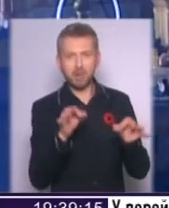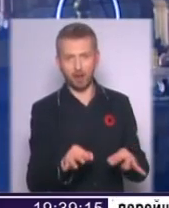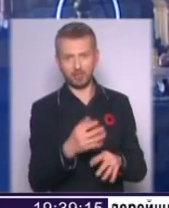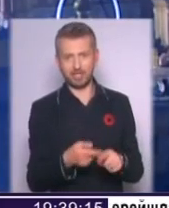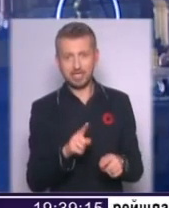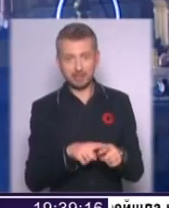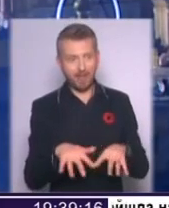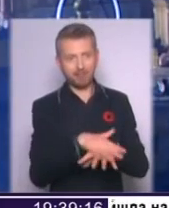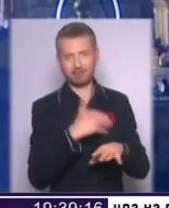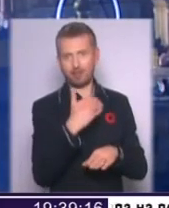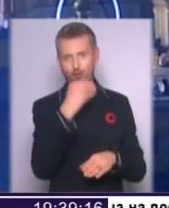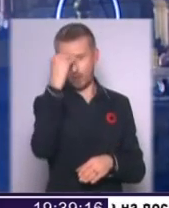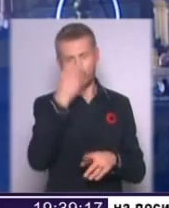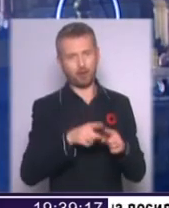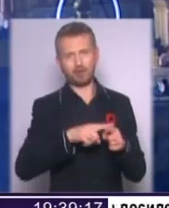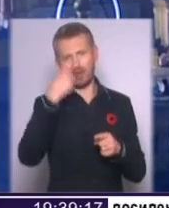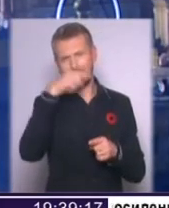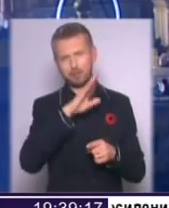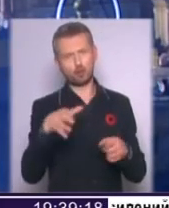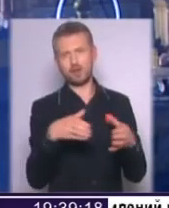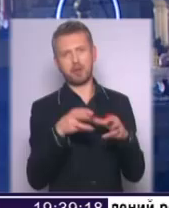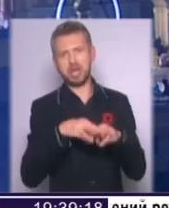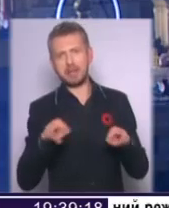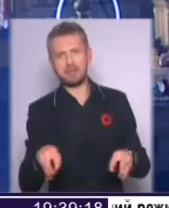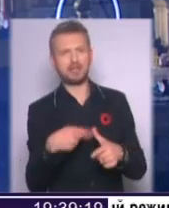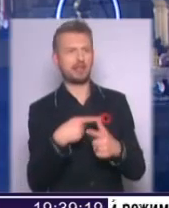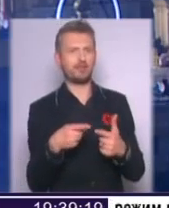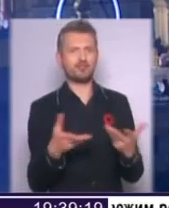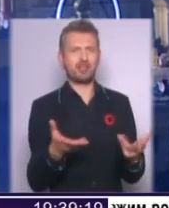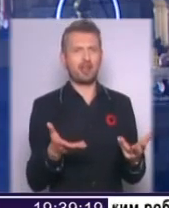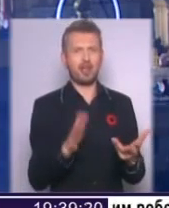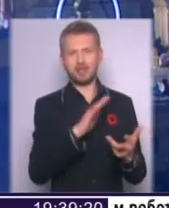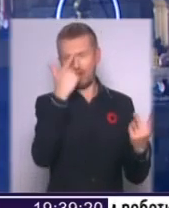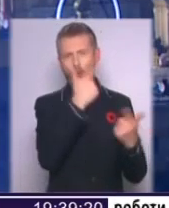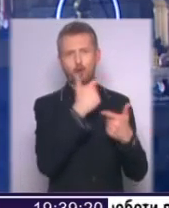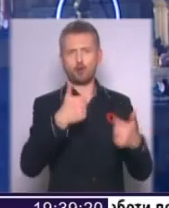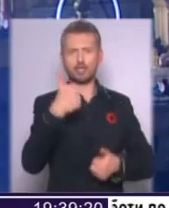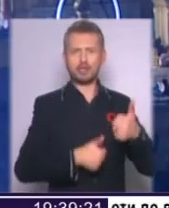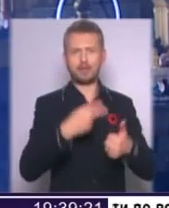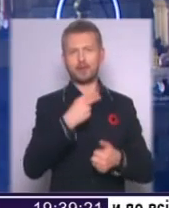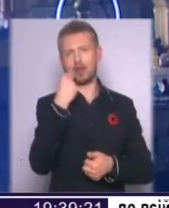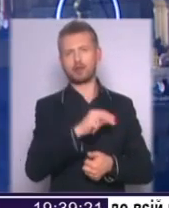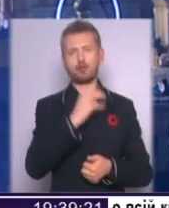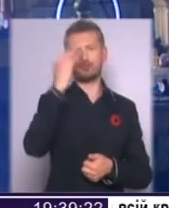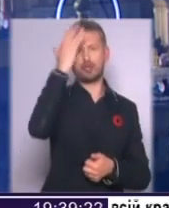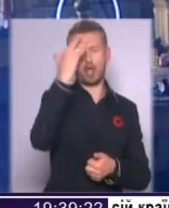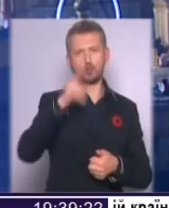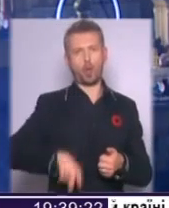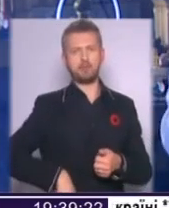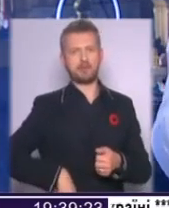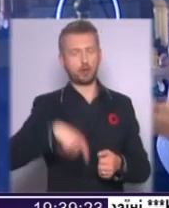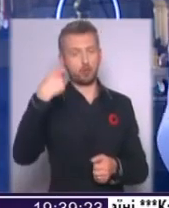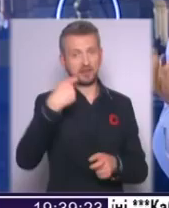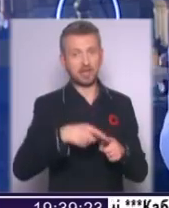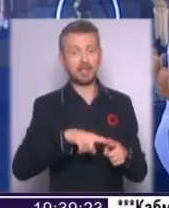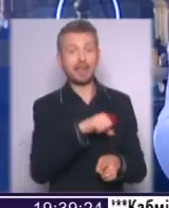це народна думка, це не придумана в кабінеті міністрів чи не оголошений тендер на кращу ідею адміністрацію президента, а